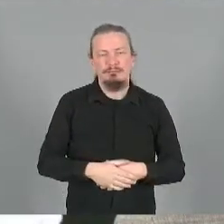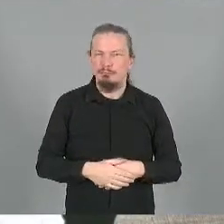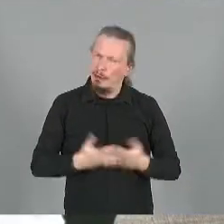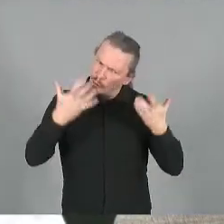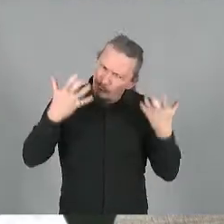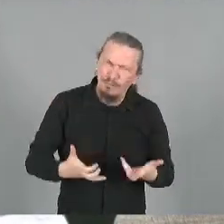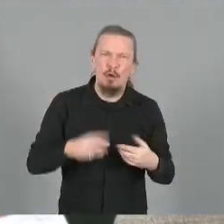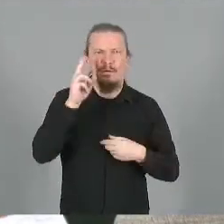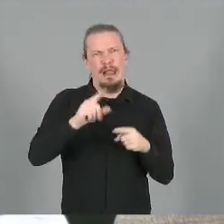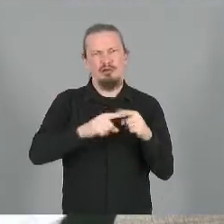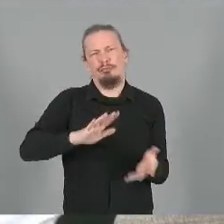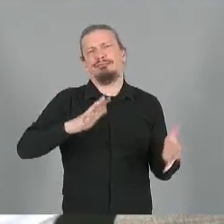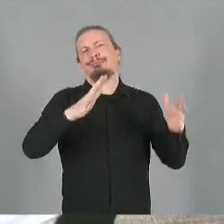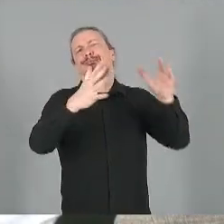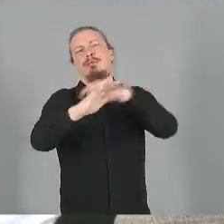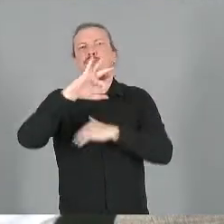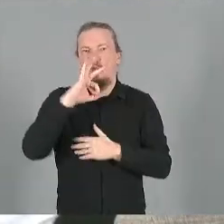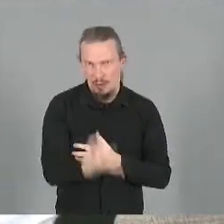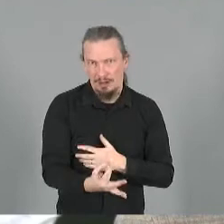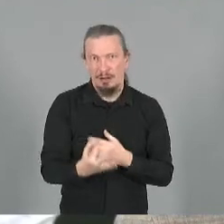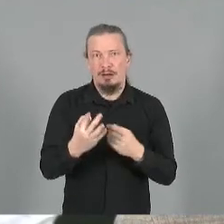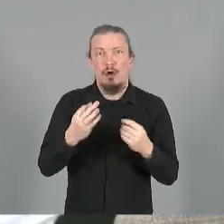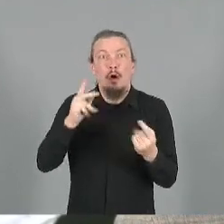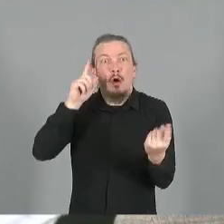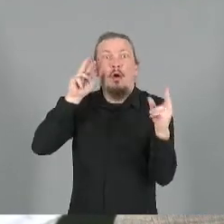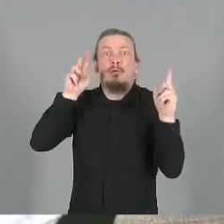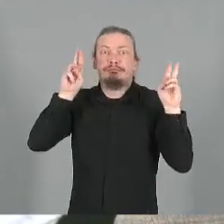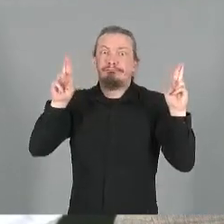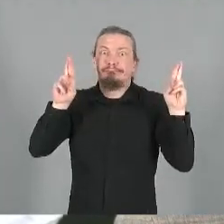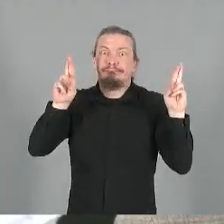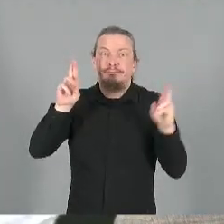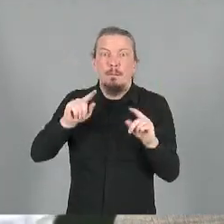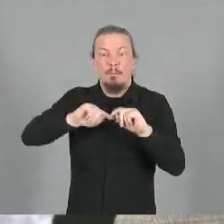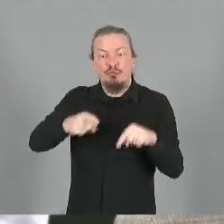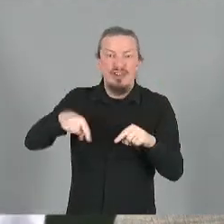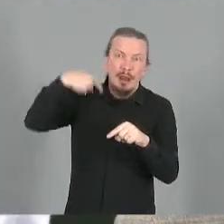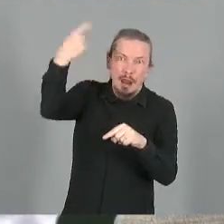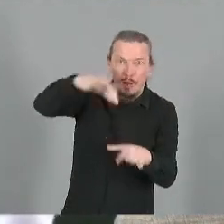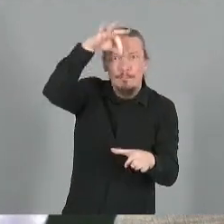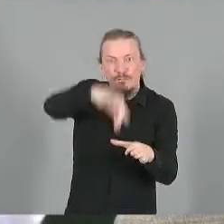volonté de faire avancer les choses et pouvoir envisager un autre vote pour les prochains budgets. Je vous remercie.